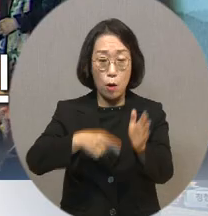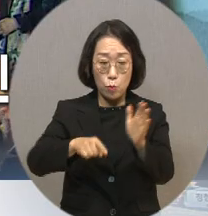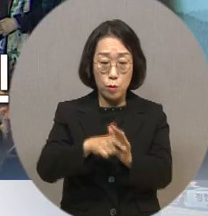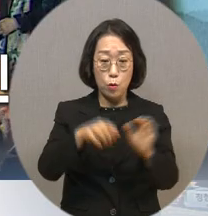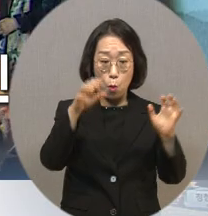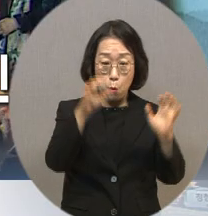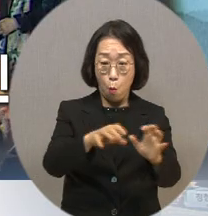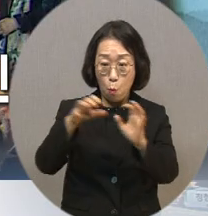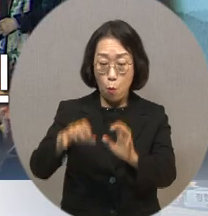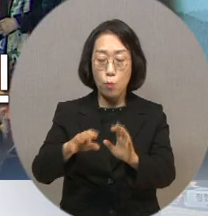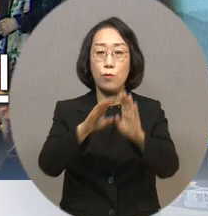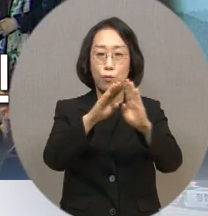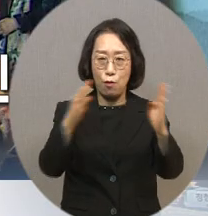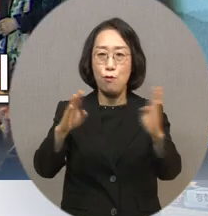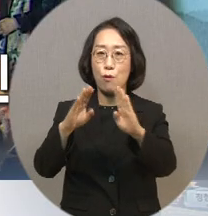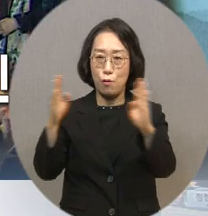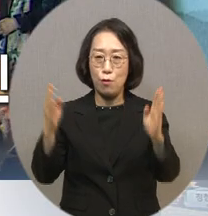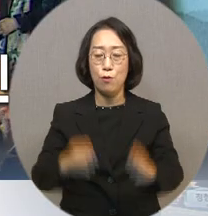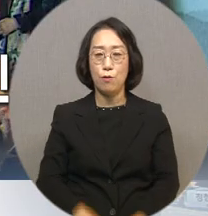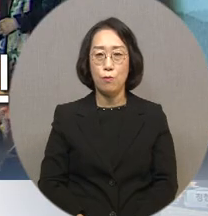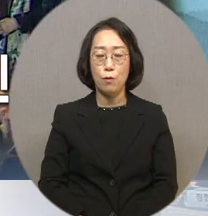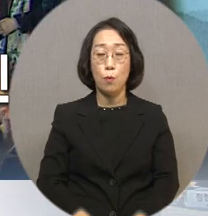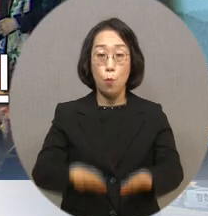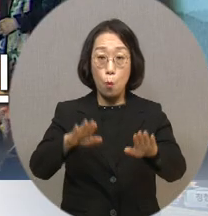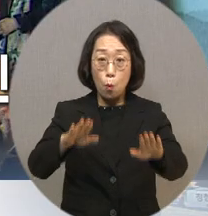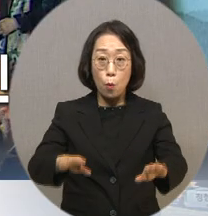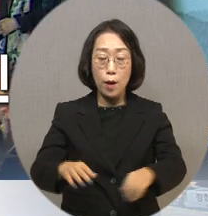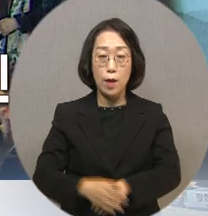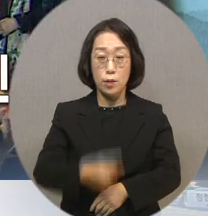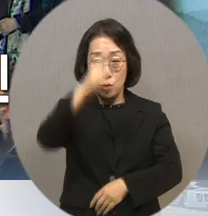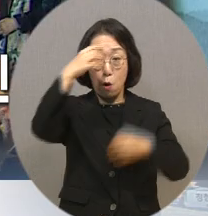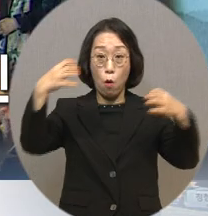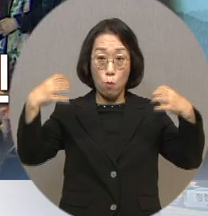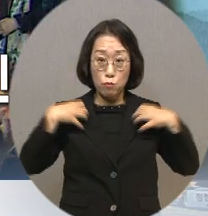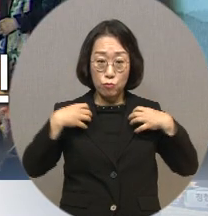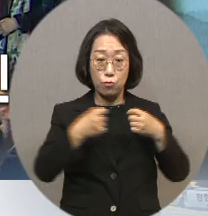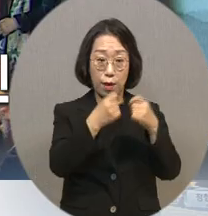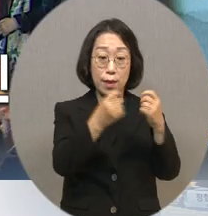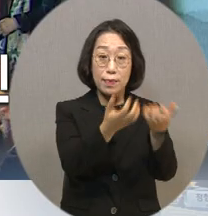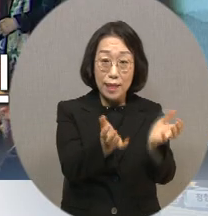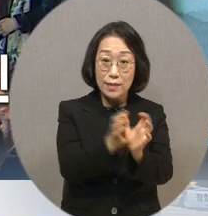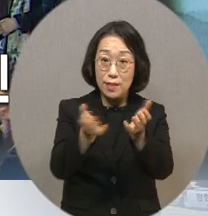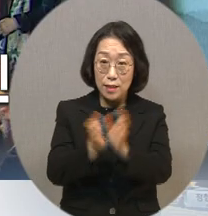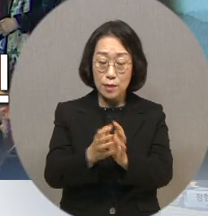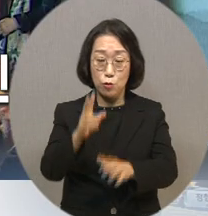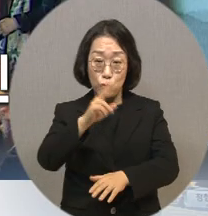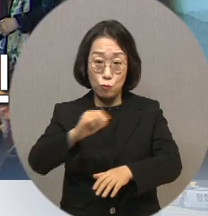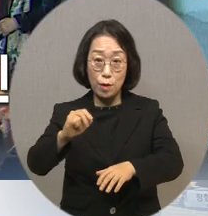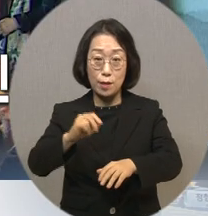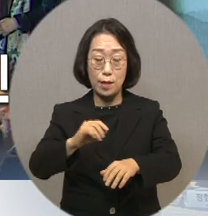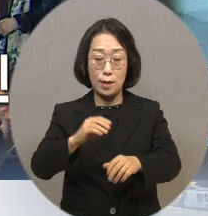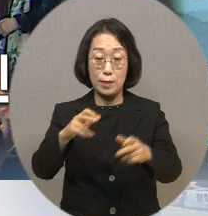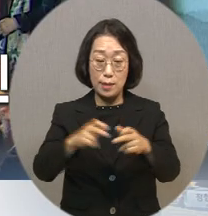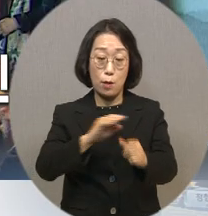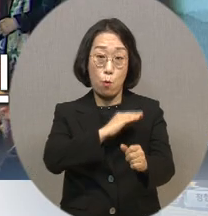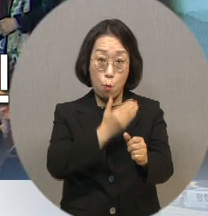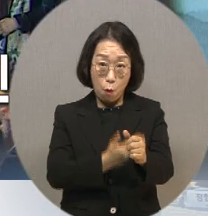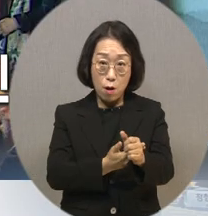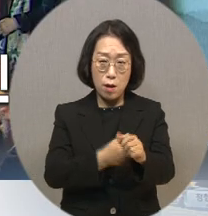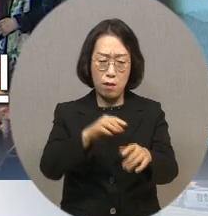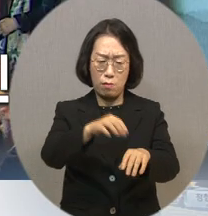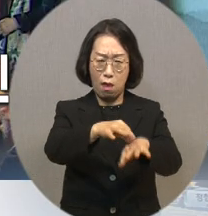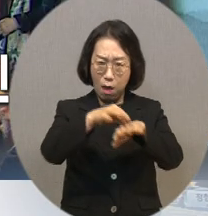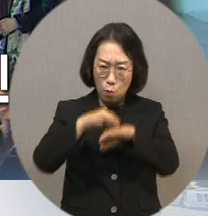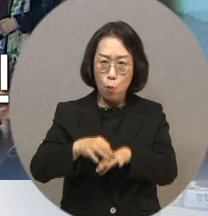곳곳에서 마련되고 있는데요 특히 올해는 정부와 민간 단체들이 UN 장애인 권리 협의 이행을 위한